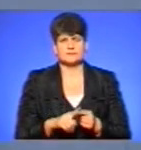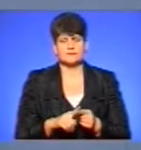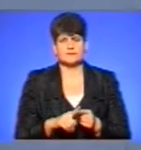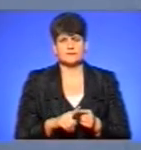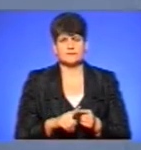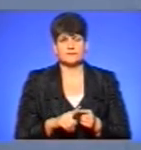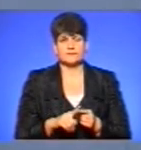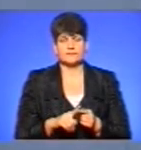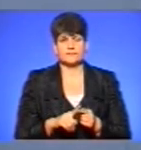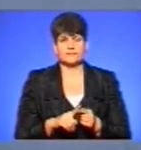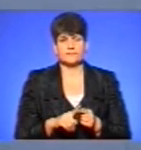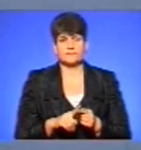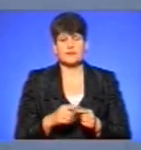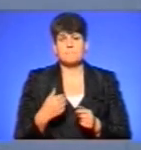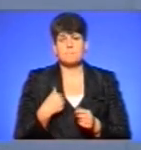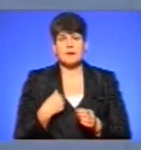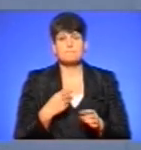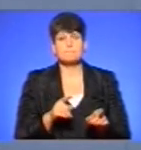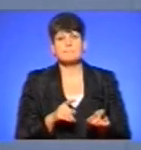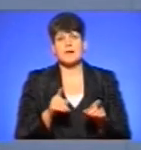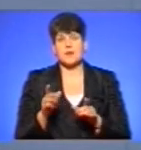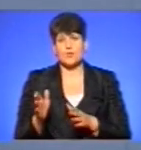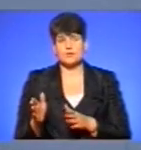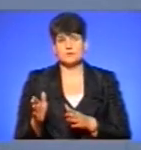бачите, ми переходимо в